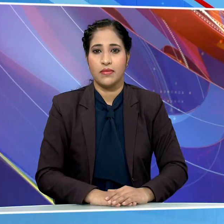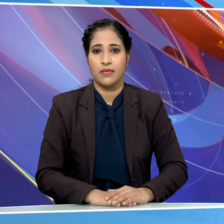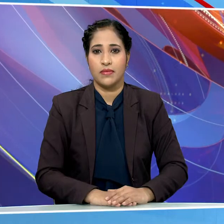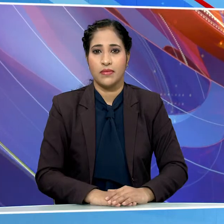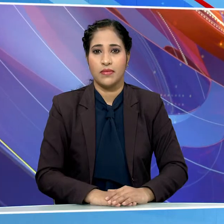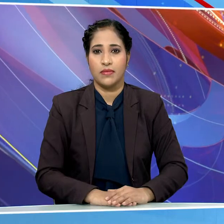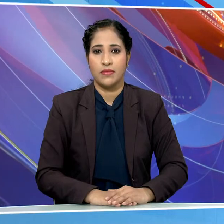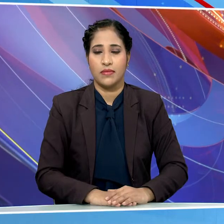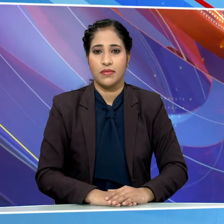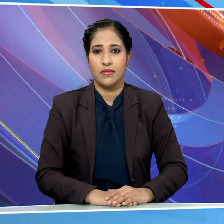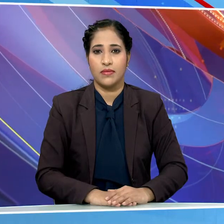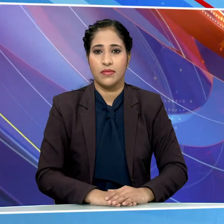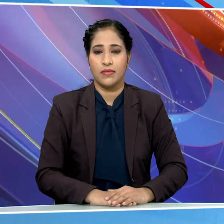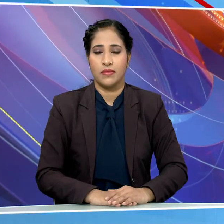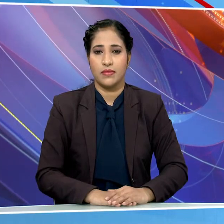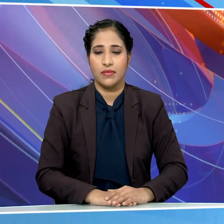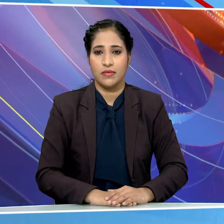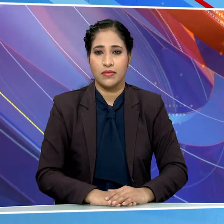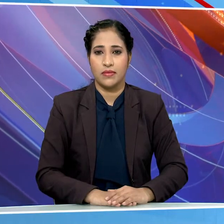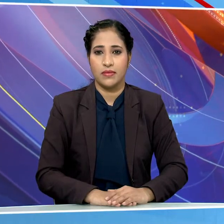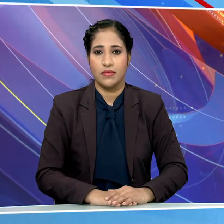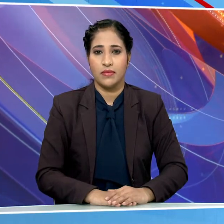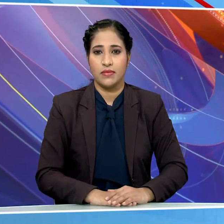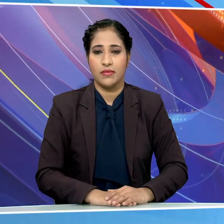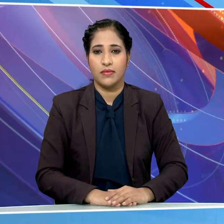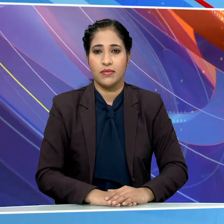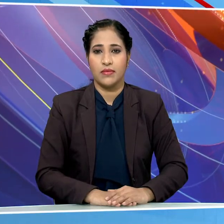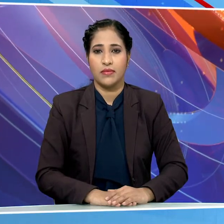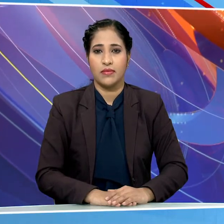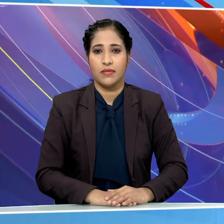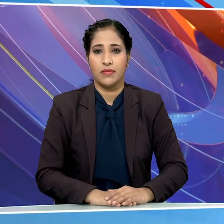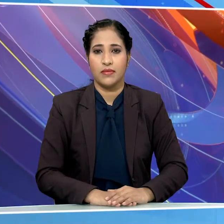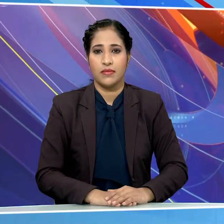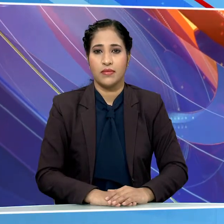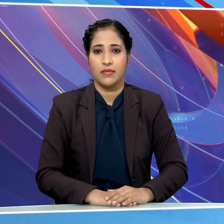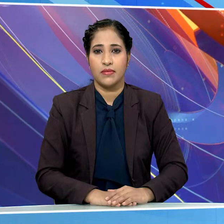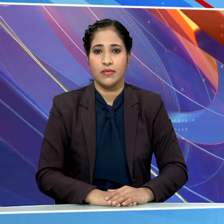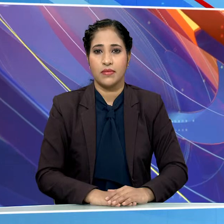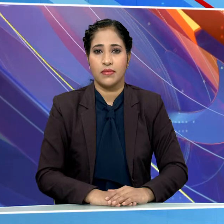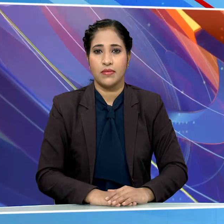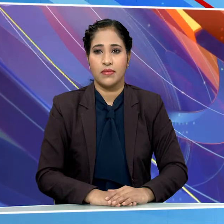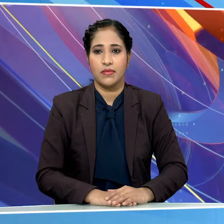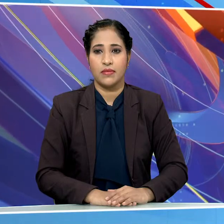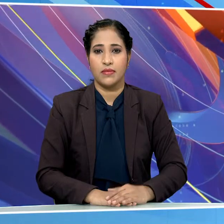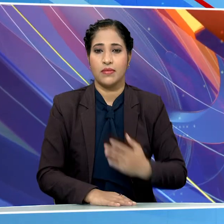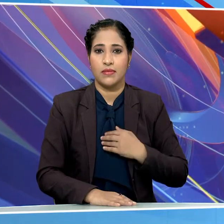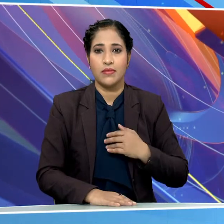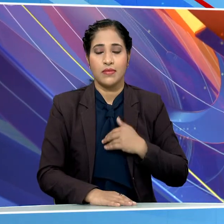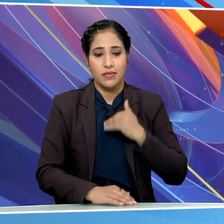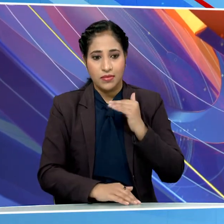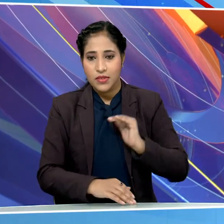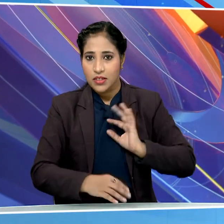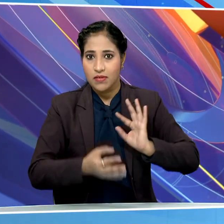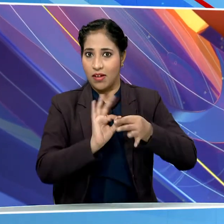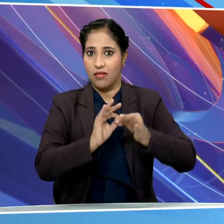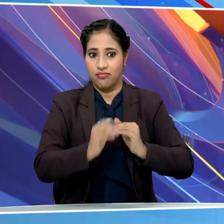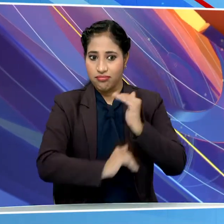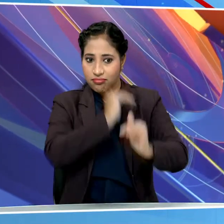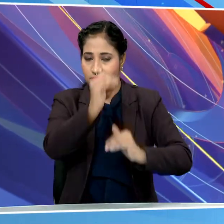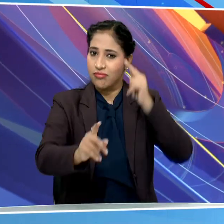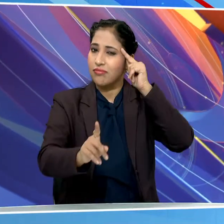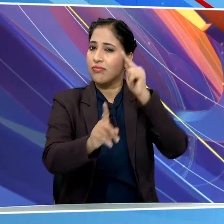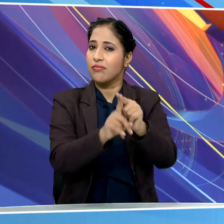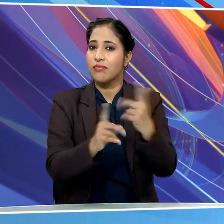सत सस्टेनेबल डेवलपमेंट गोल 11 का लक्ष्य